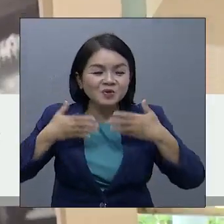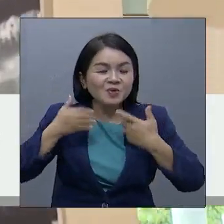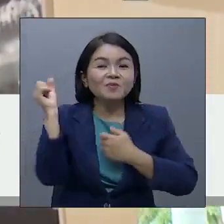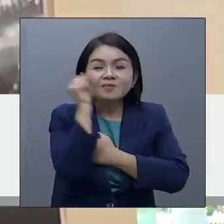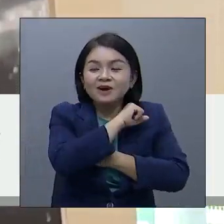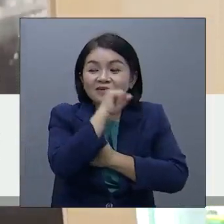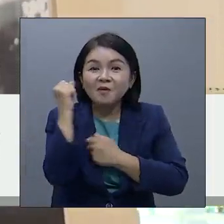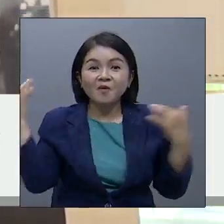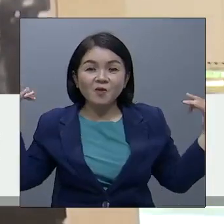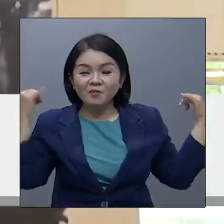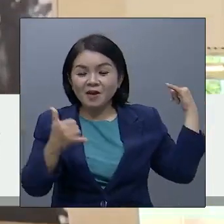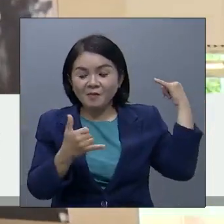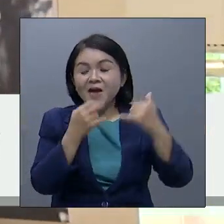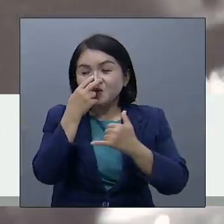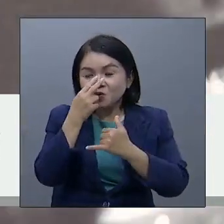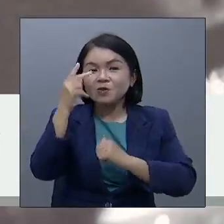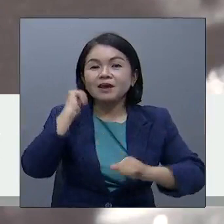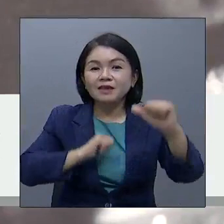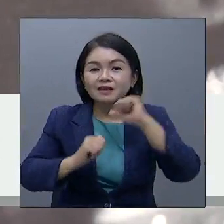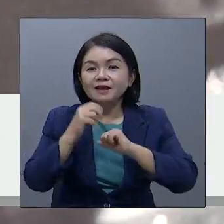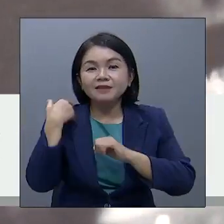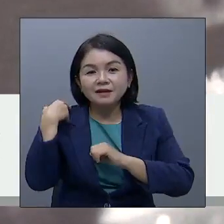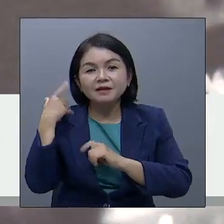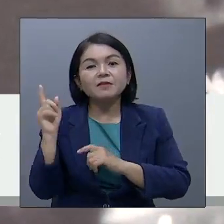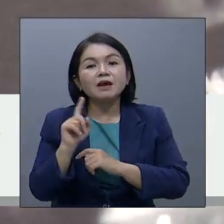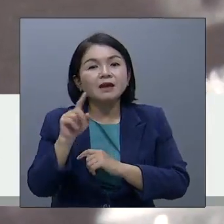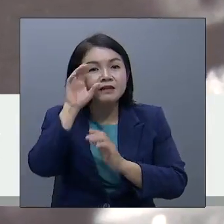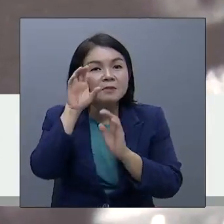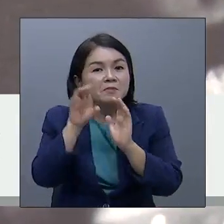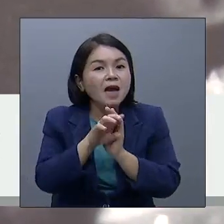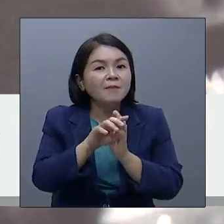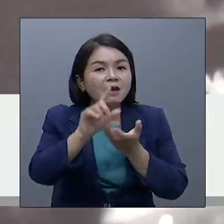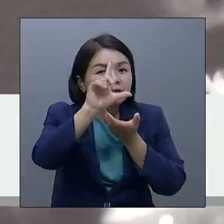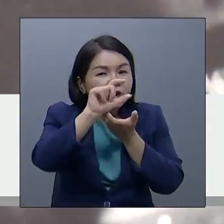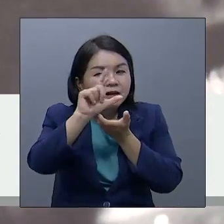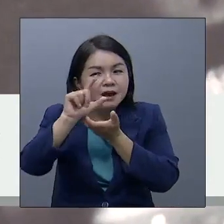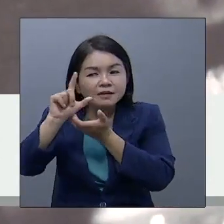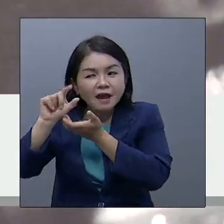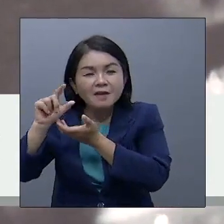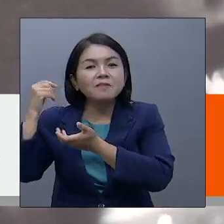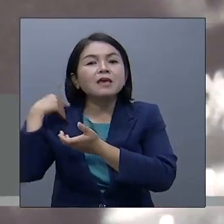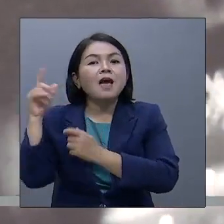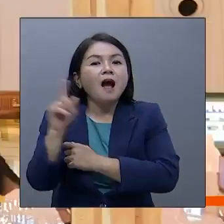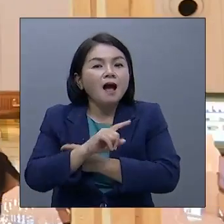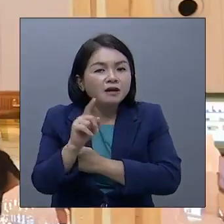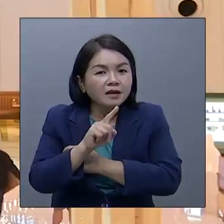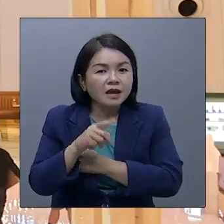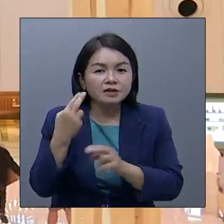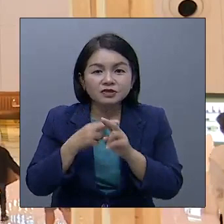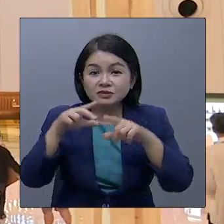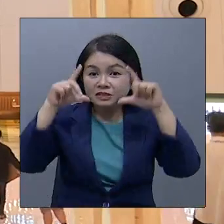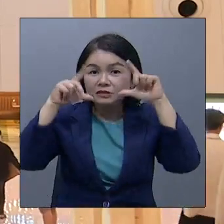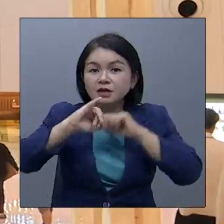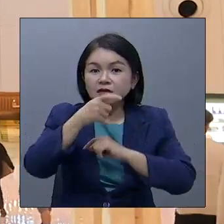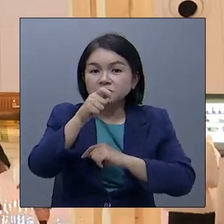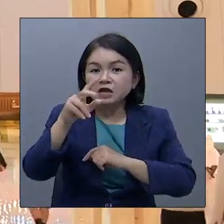ดึงดูดผู้ร่วมงานมากที่สุดนะคะอย่างในงานนี้เนี่ยมีภาพถ่ายค่ะในนิทรรศการบางส่วนก็เป็นผลงานของจอห์นนี่จางช่างภา